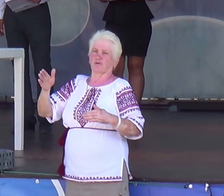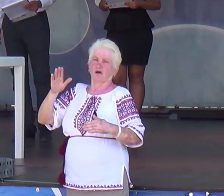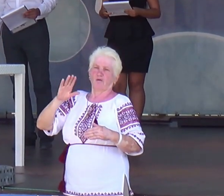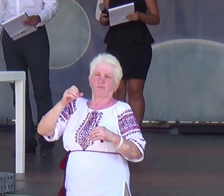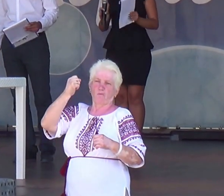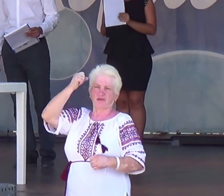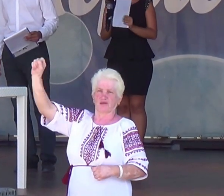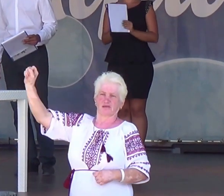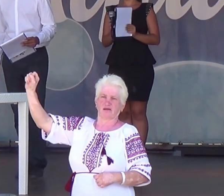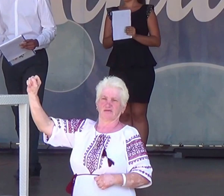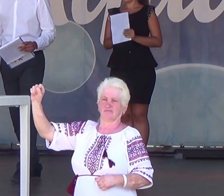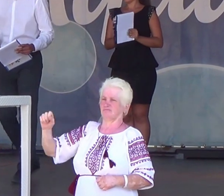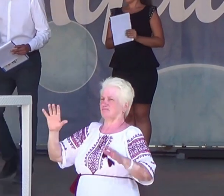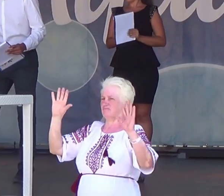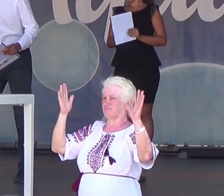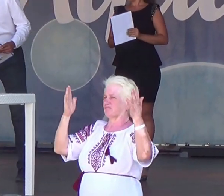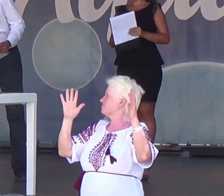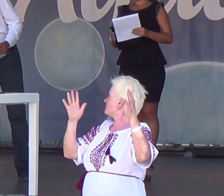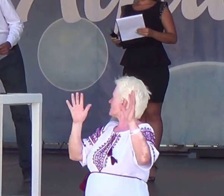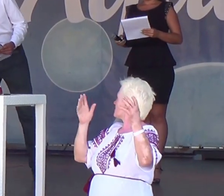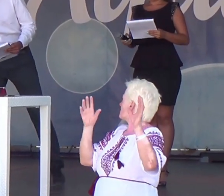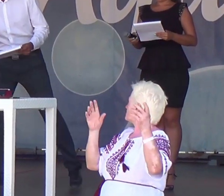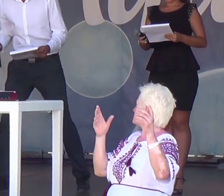сильнейший. Спасибо.